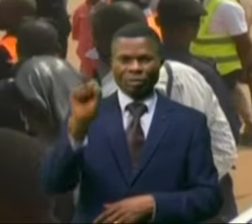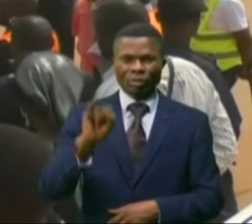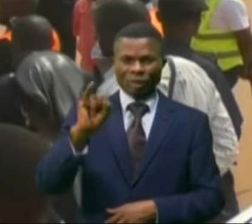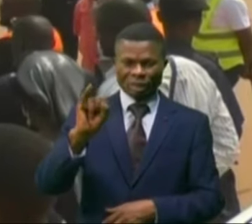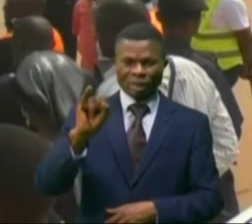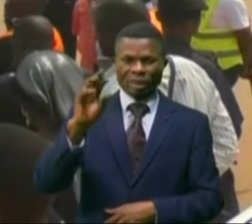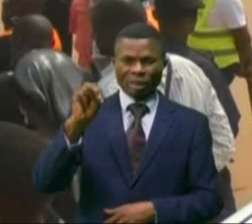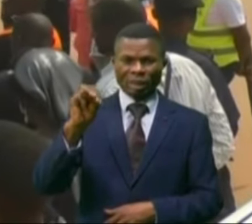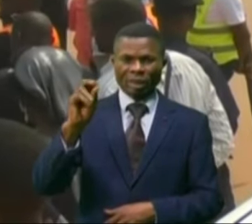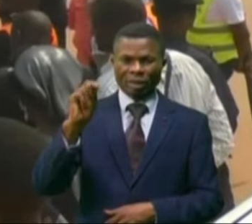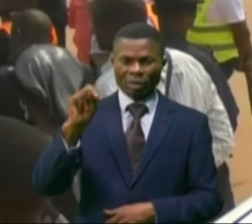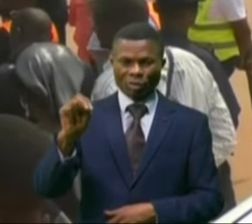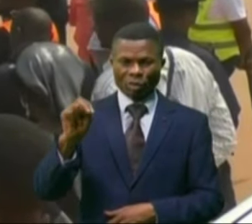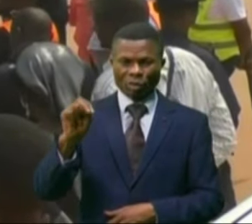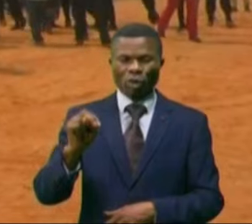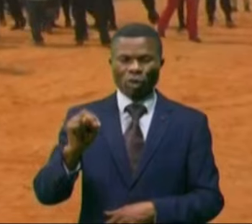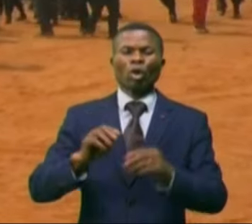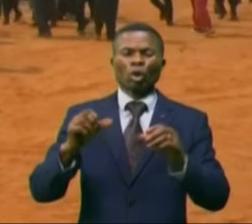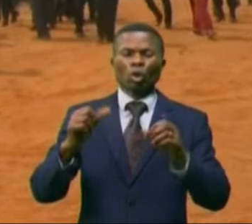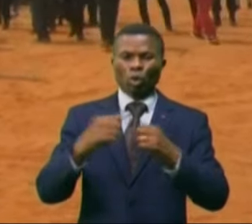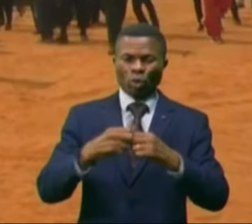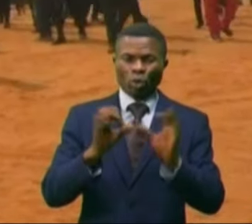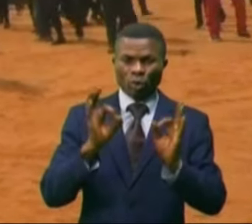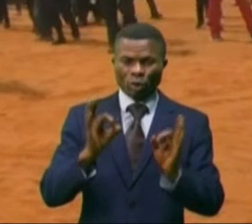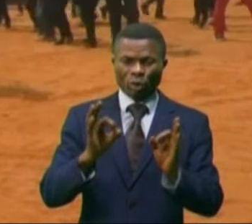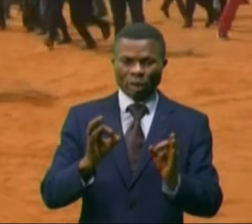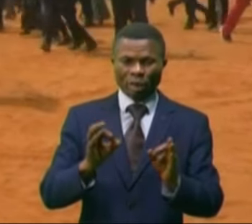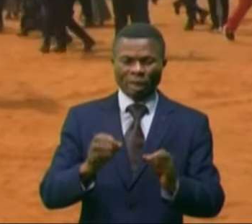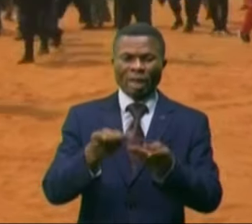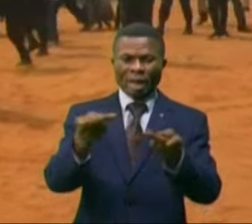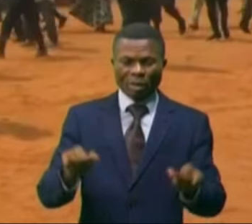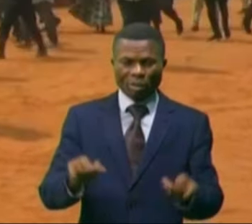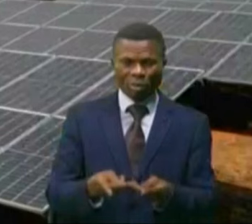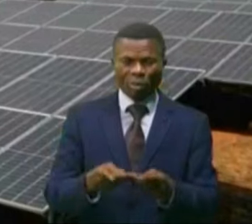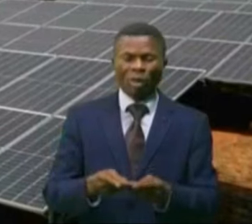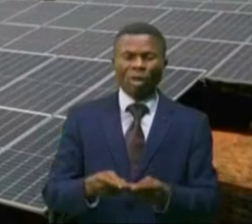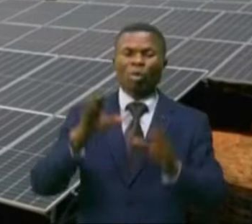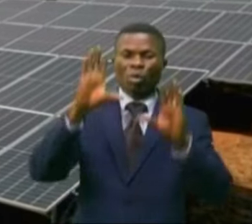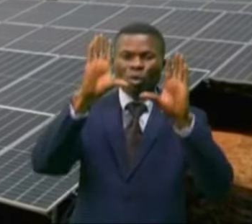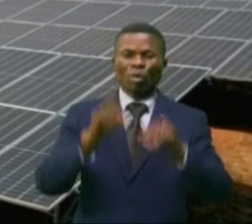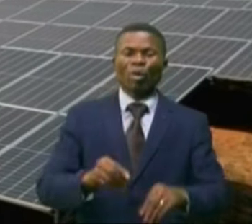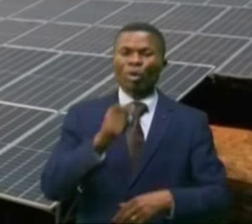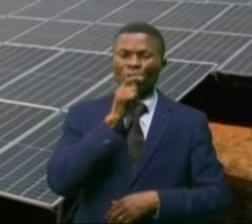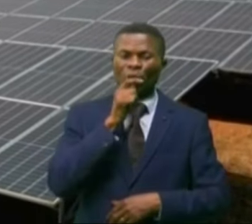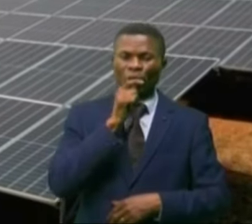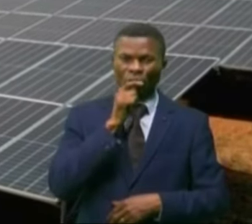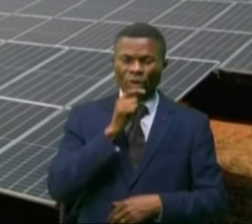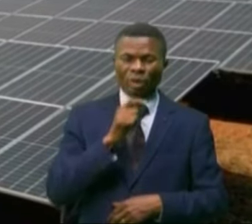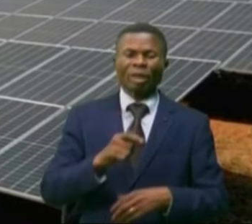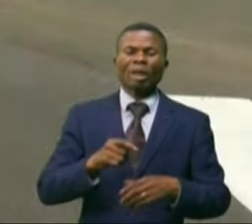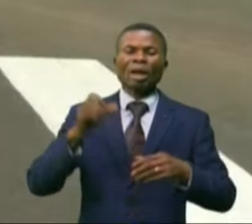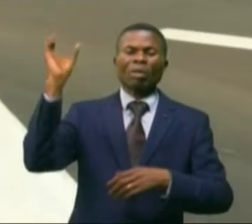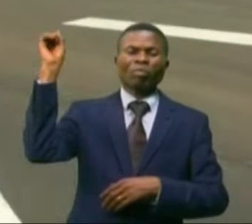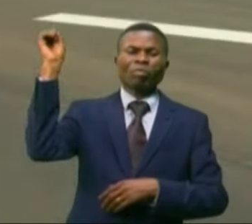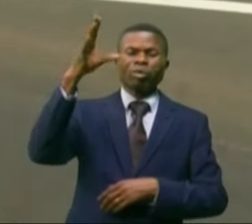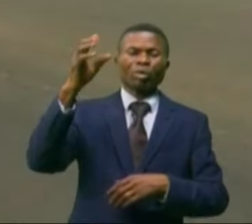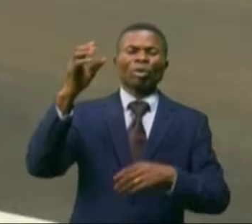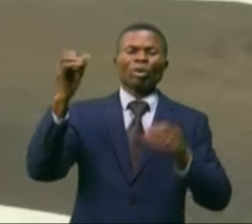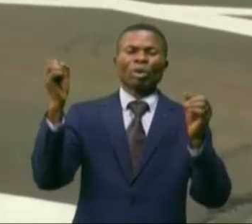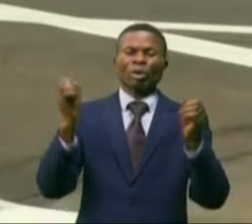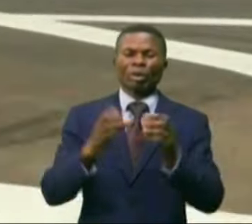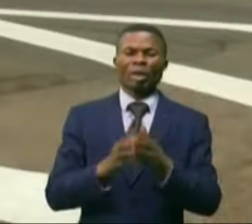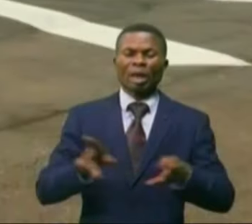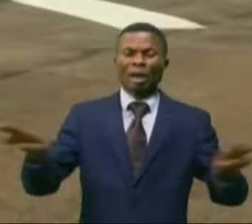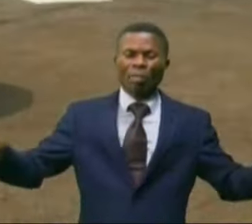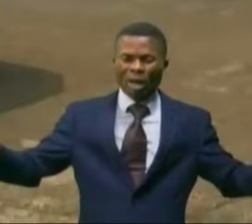tarmacs, la nouvelle centrale électrique, la nouvelle caserne anti-incendie, le champ solaire, la piste, la